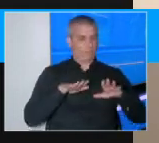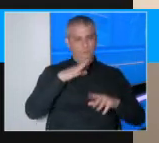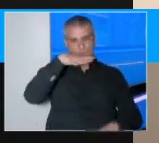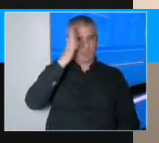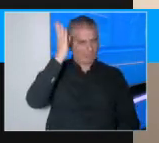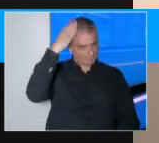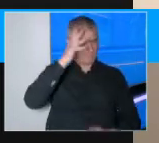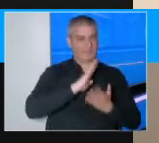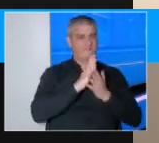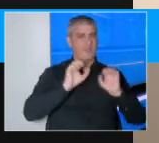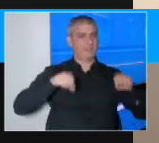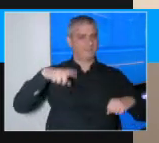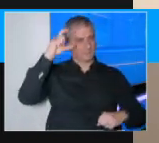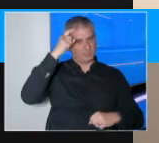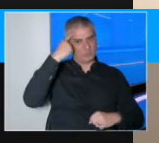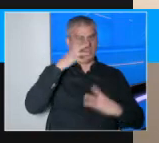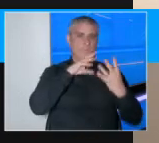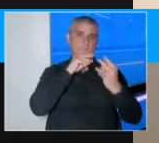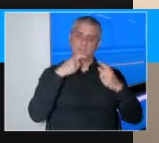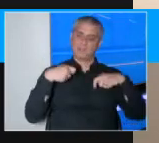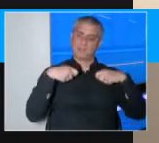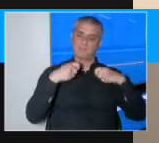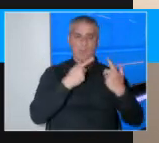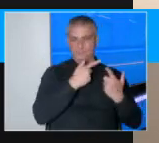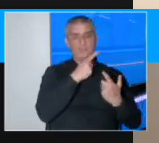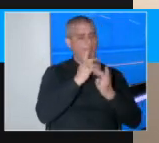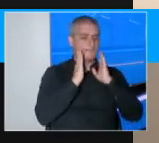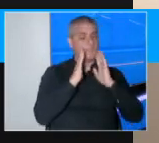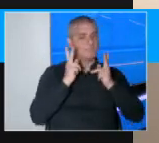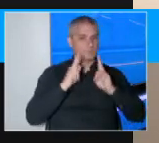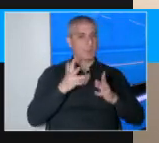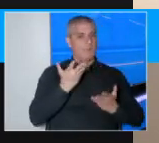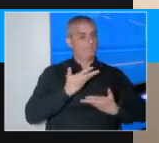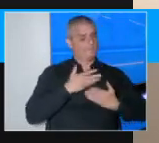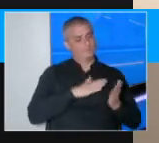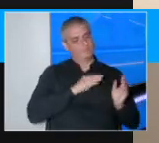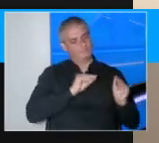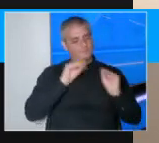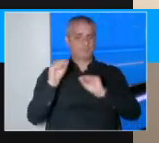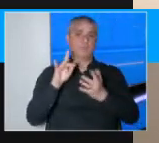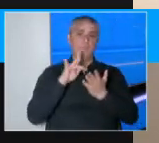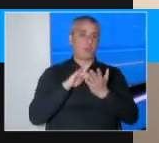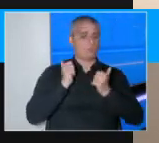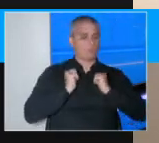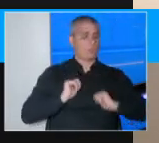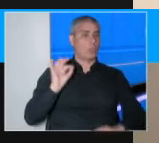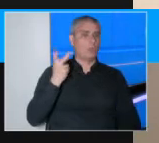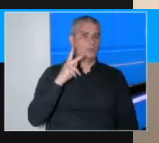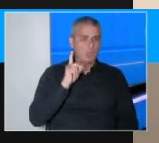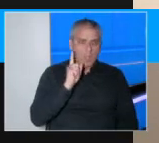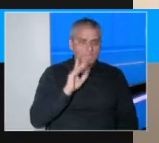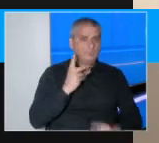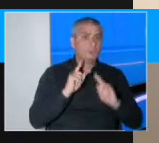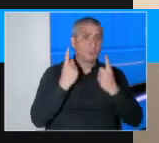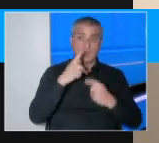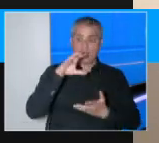זה ממשל ביידן. הם יודעים שהם מדברים דיפלומטיה, הם מאמינים שהם יכולים לקחת את זה למקום שהוא נוח להם. אבל מה